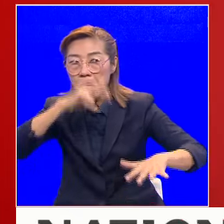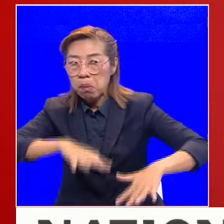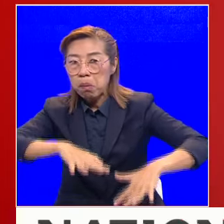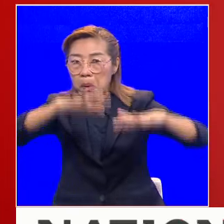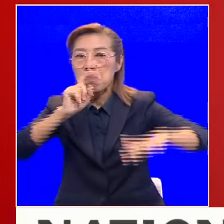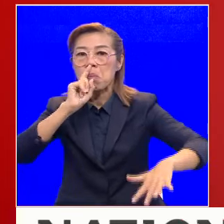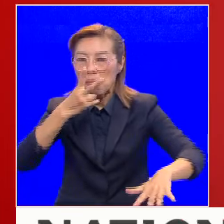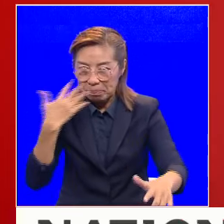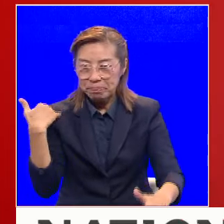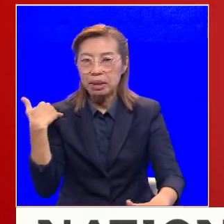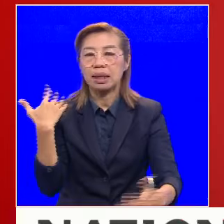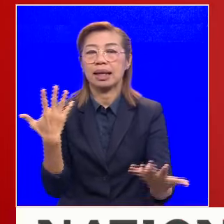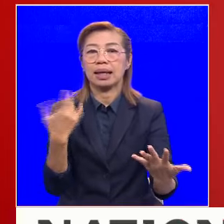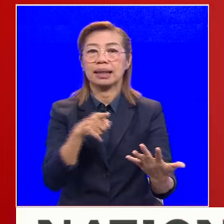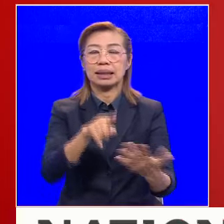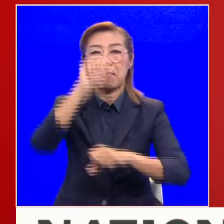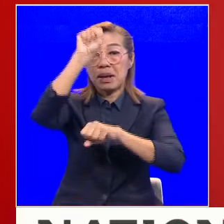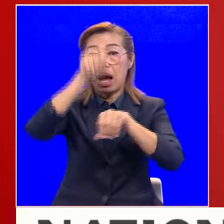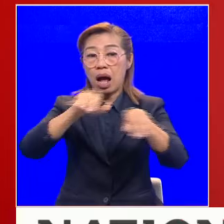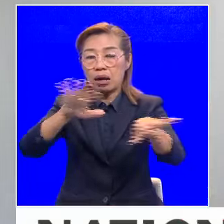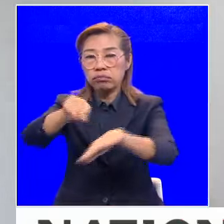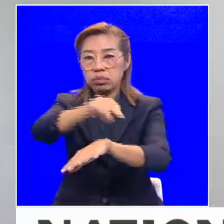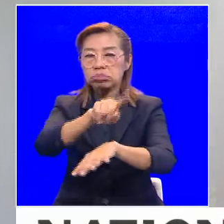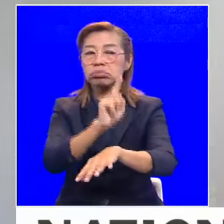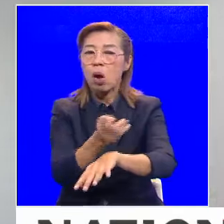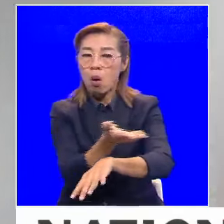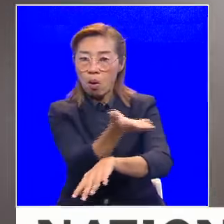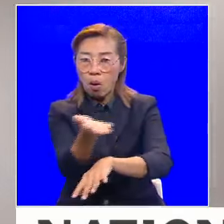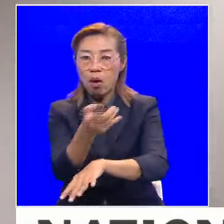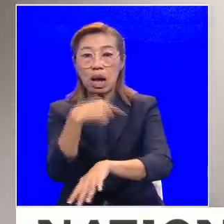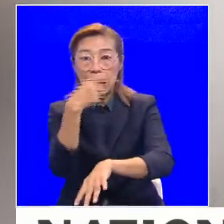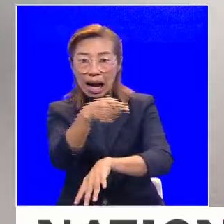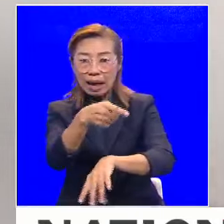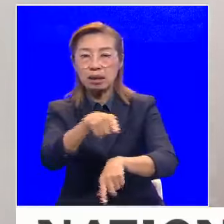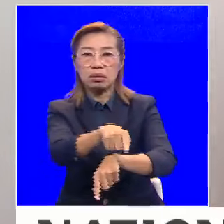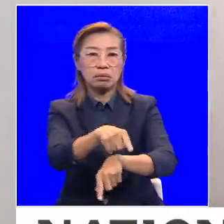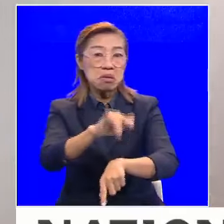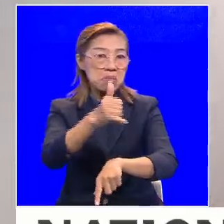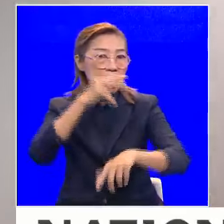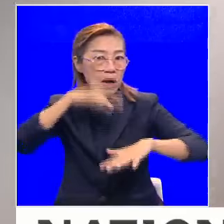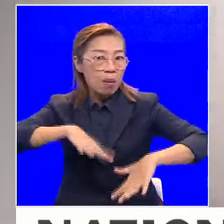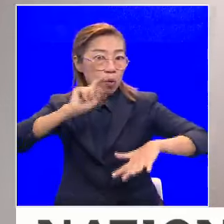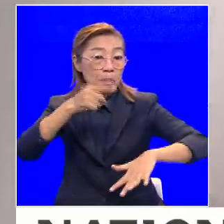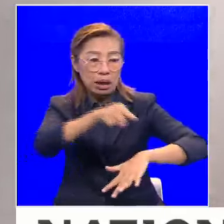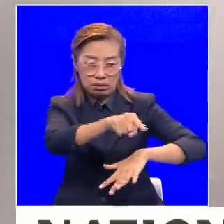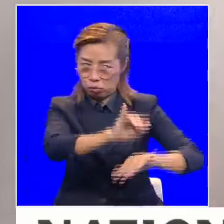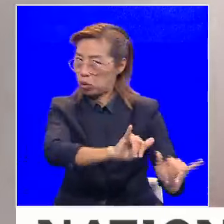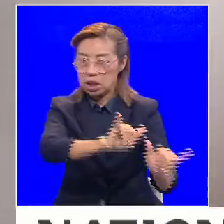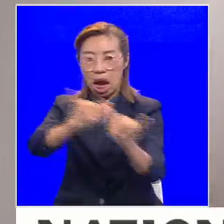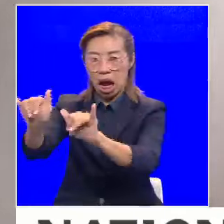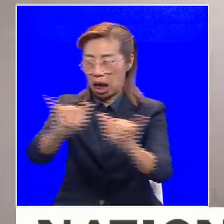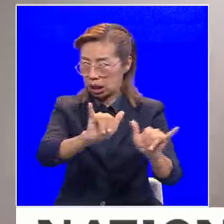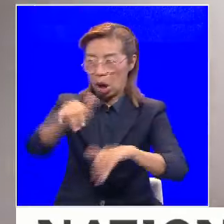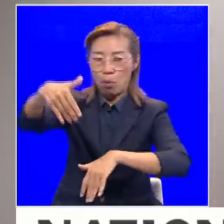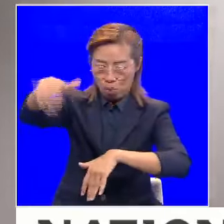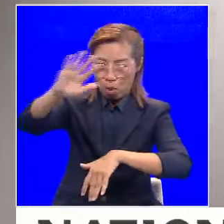นะครับเพราะฉะนั้นเป็นการป้องกันในเบื้องต้นก็ขอให้คนที่พักอาศัยในพื้นที่เสี่ยงภัยน้ำท่วมออกจากพื้นที่เพื่ออาศัยในพื้นที่ปลอด